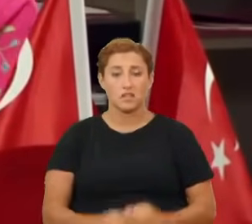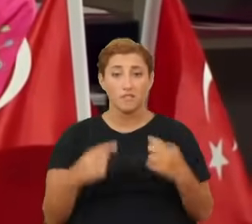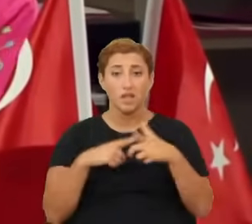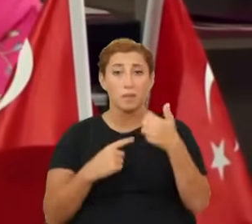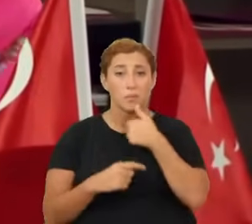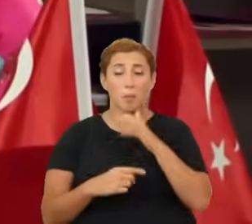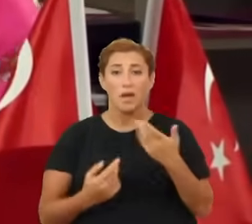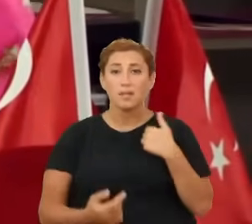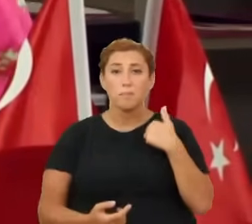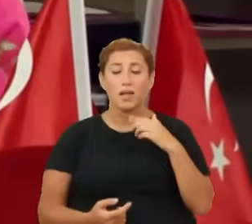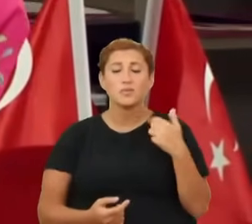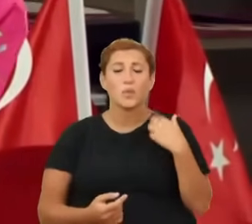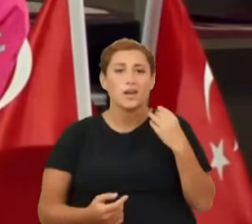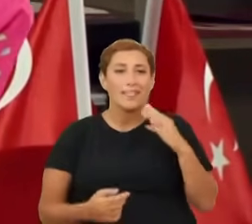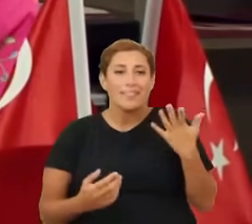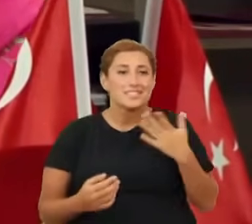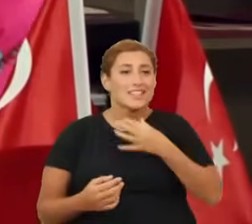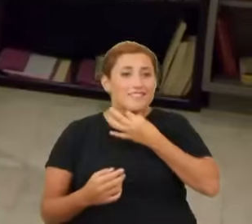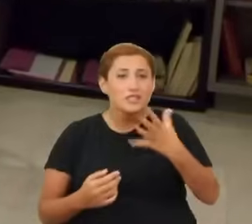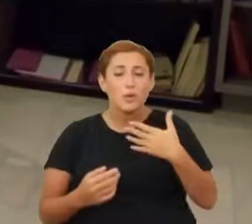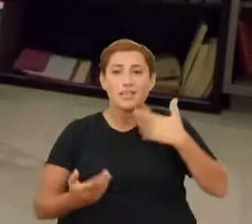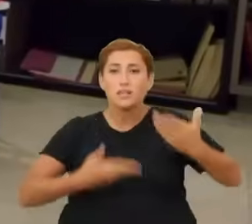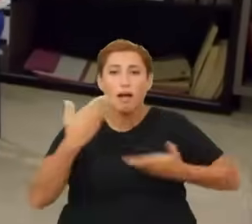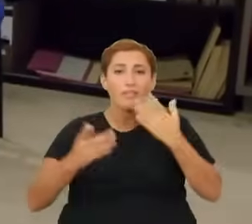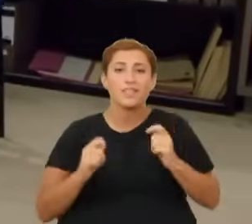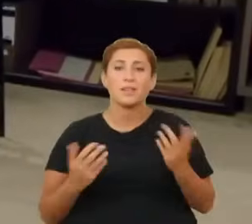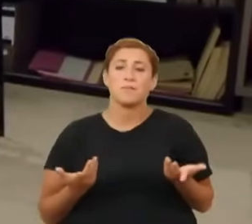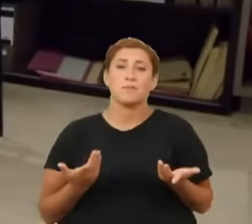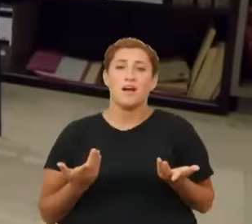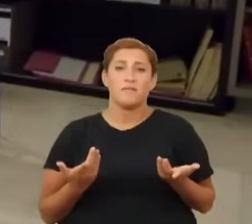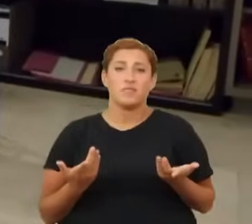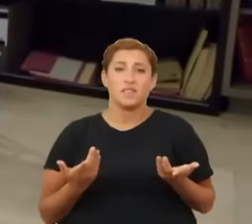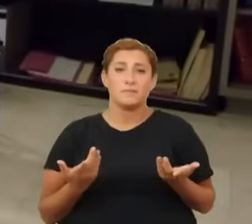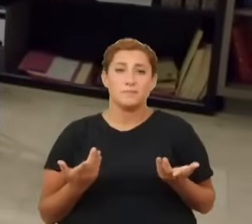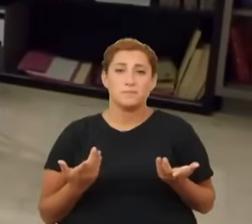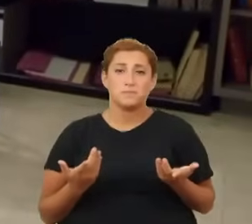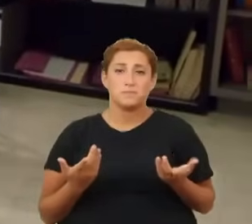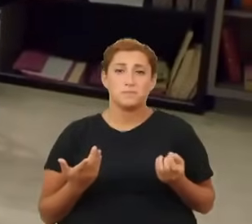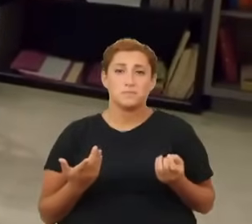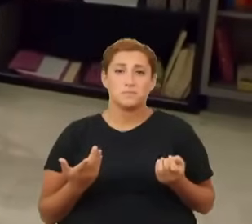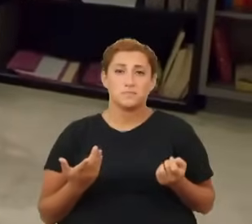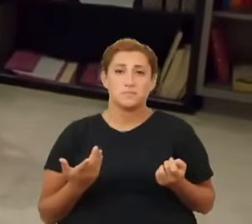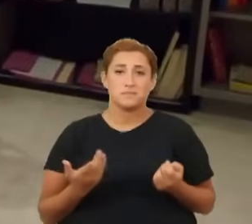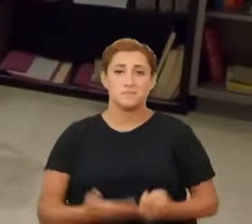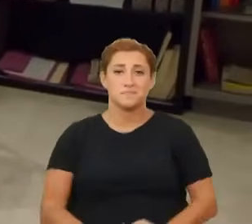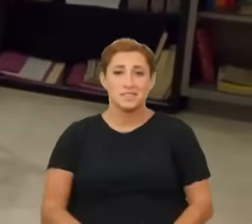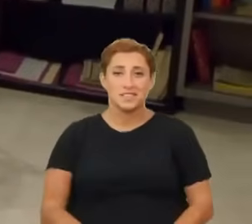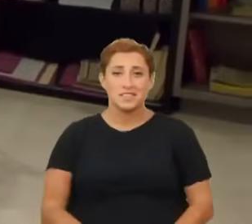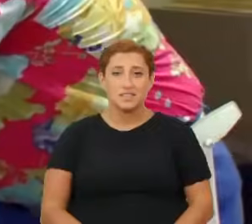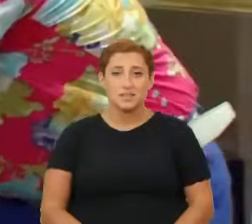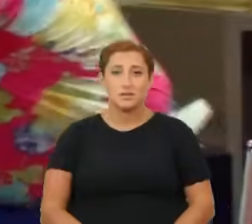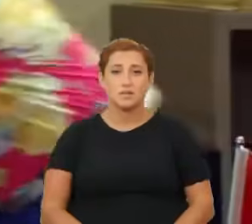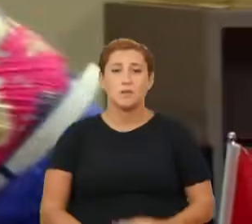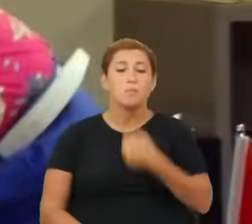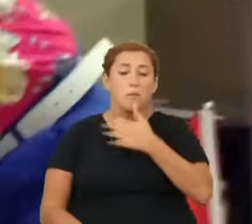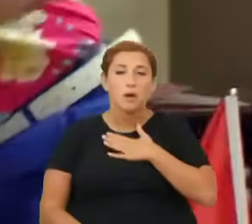Fehmi baba, yani ben minnettarlığımı nasıl ifade etsem, yani... Ergun ayağa kalkıp Fehmi'nin ellerine uzandı. Minnetle yok